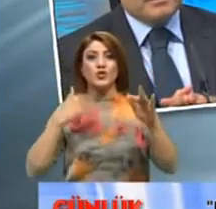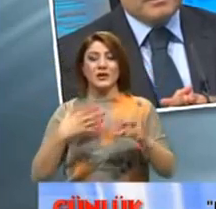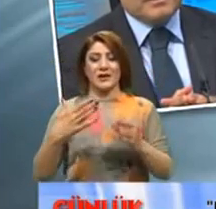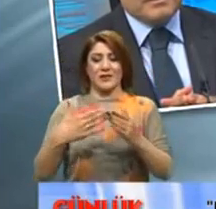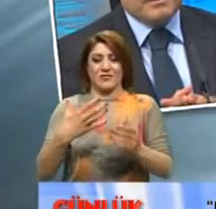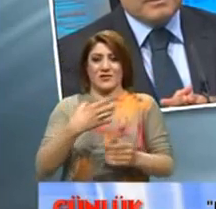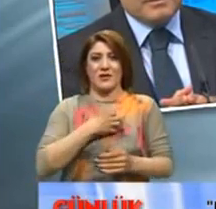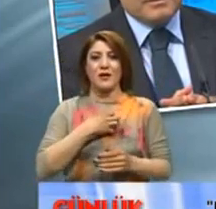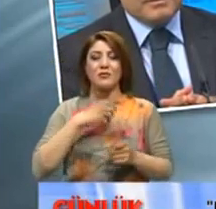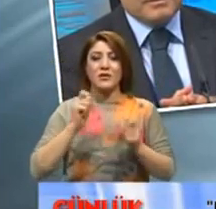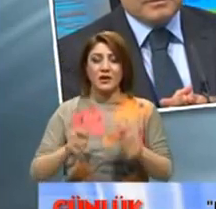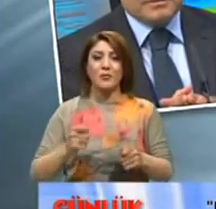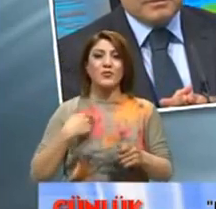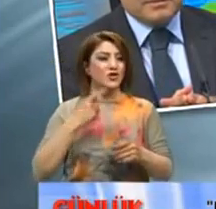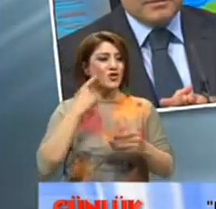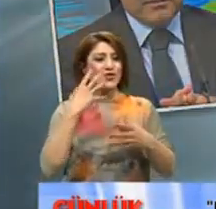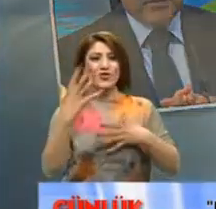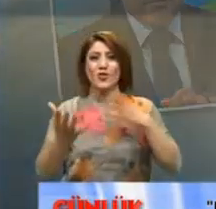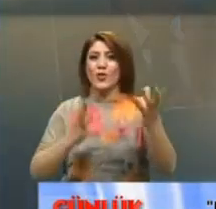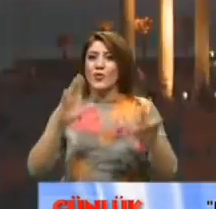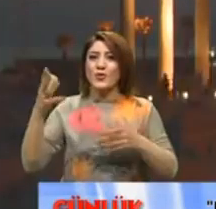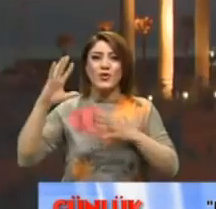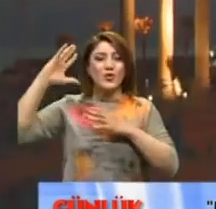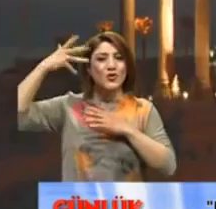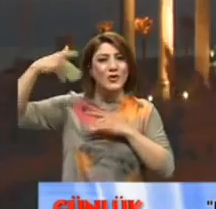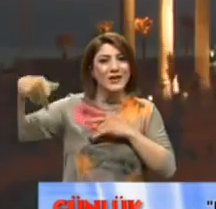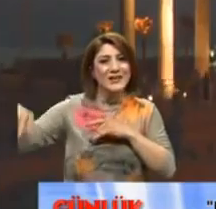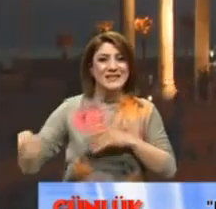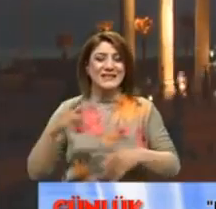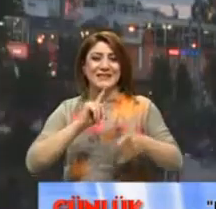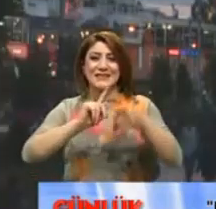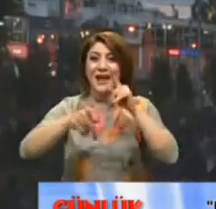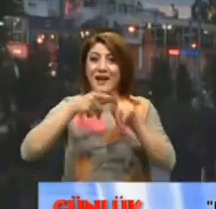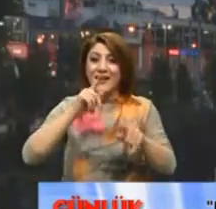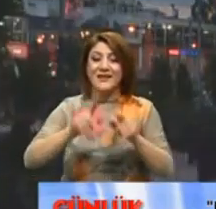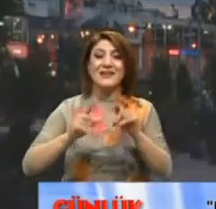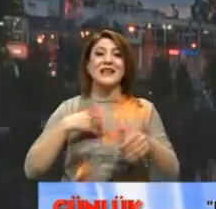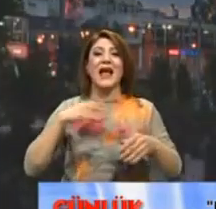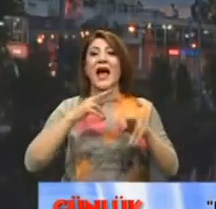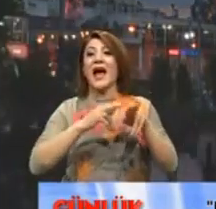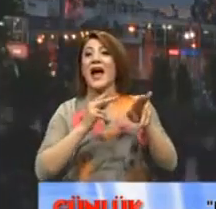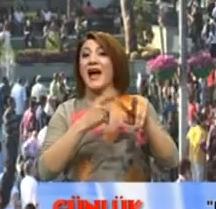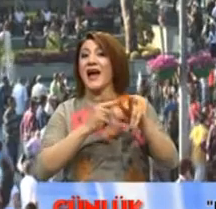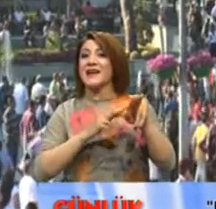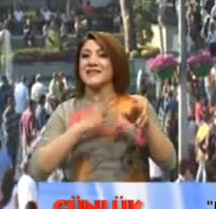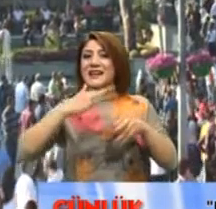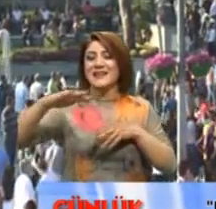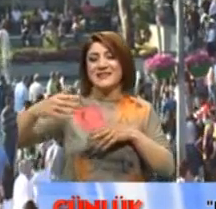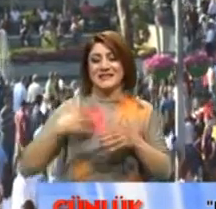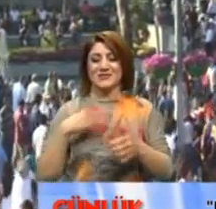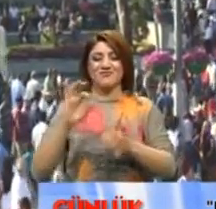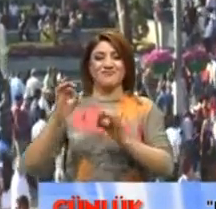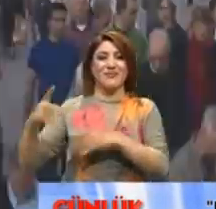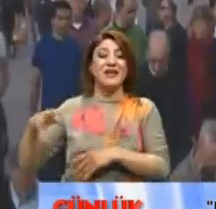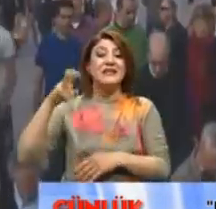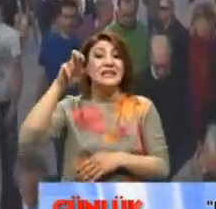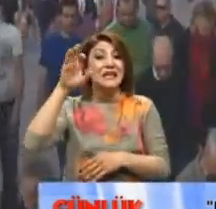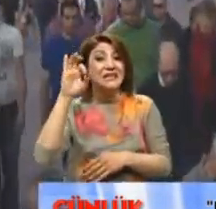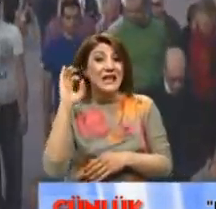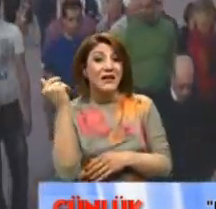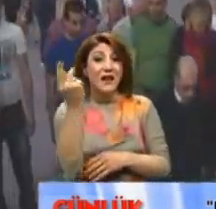Takip ediyoruz buradan da. Doğası, denizi, güzel bir tanıtım filmimiz. Akdeniz'in incisi. 80 ayrı